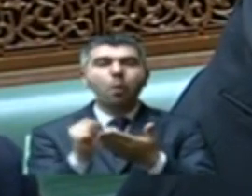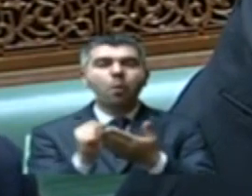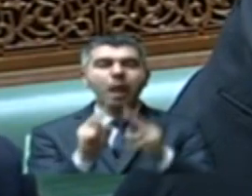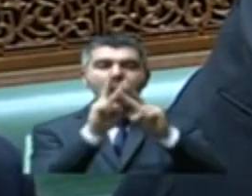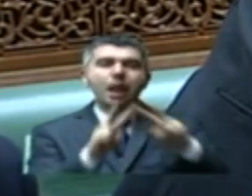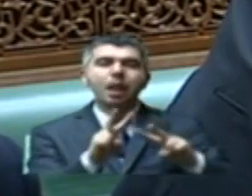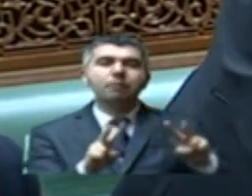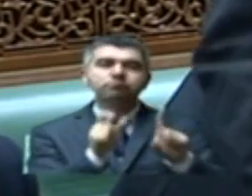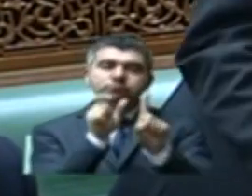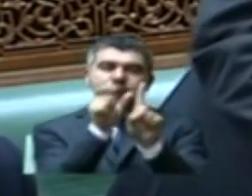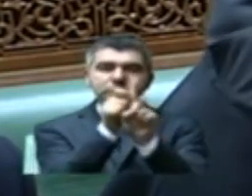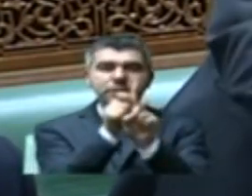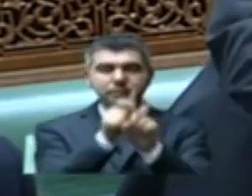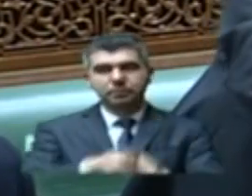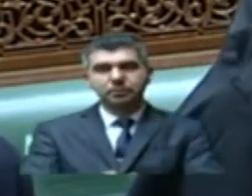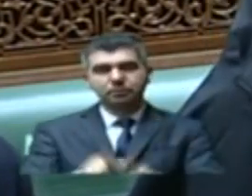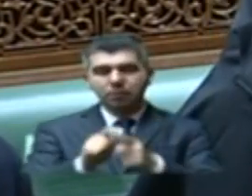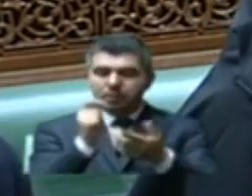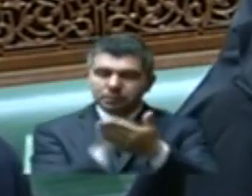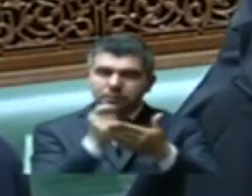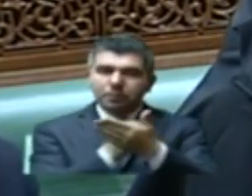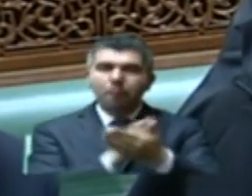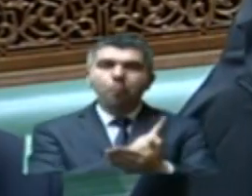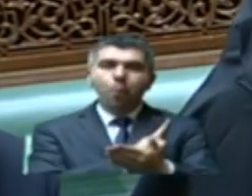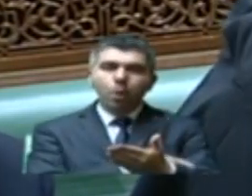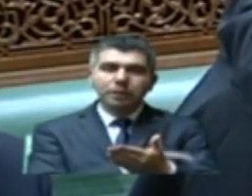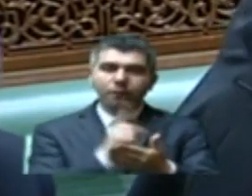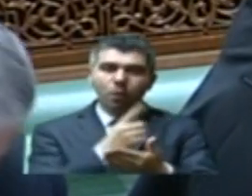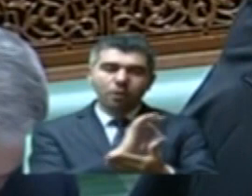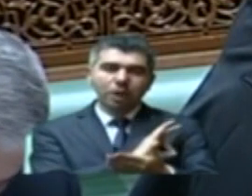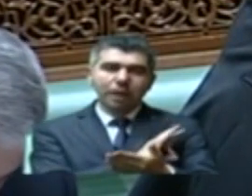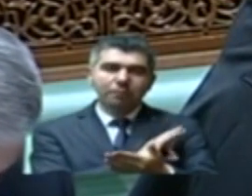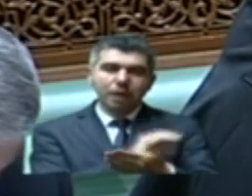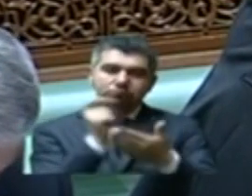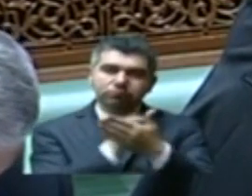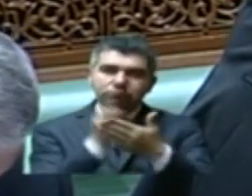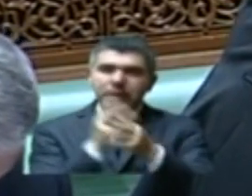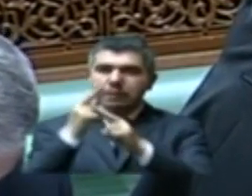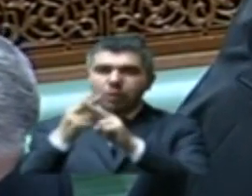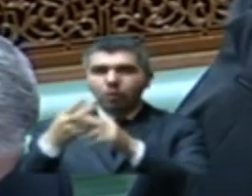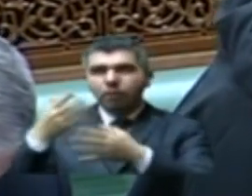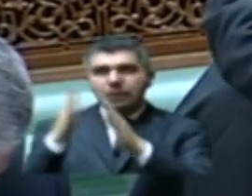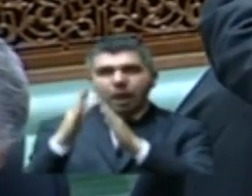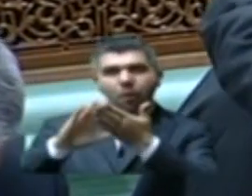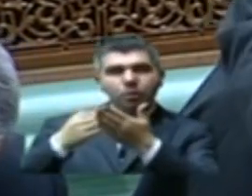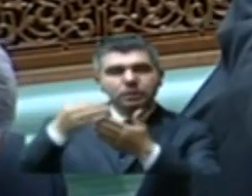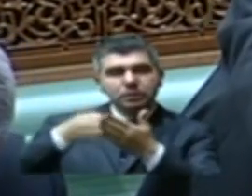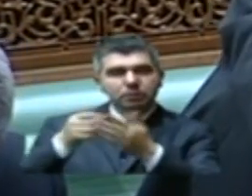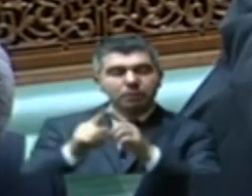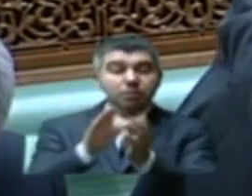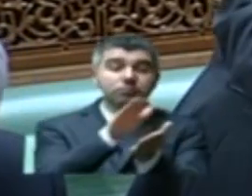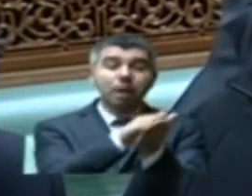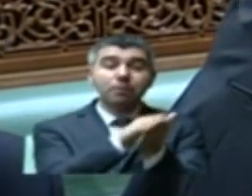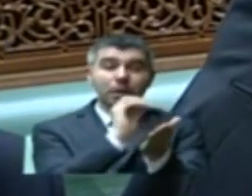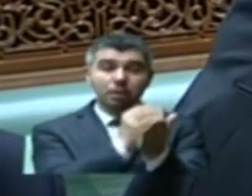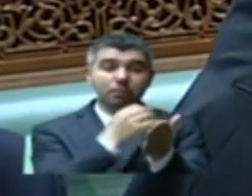البحث. طبيعة الحال هما كيعمروا محضر عند الضابط القضائي للدرك الملكي في المركز الإقليمي، ولكن واش بقى تم في المركز